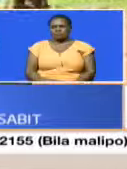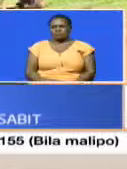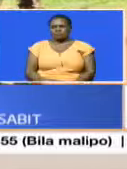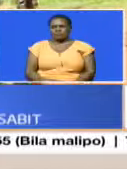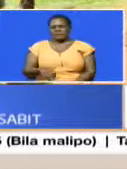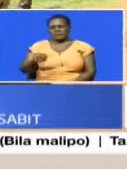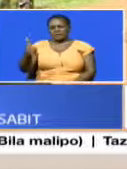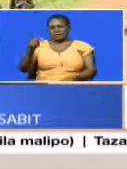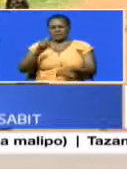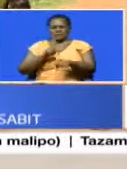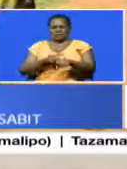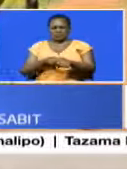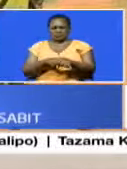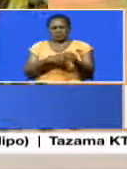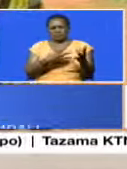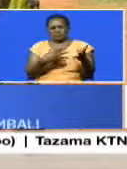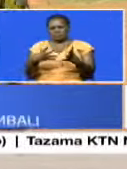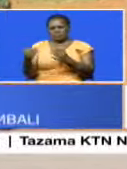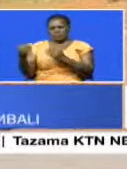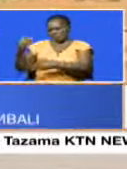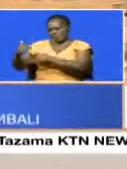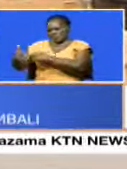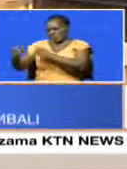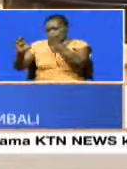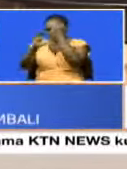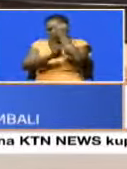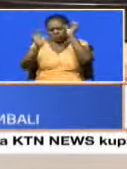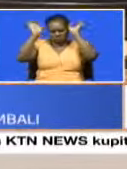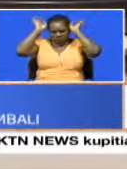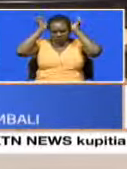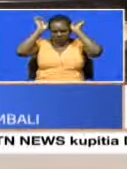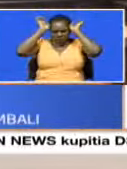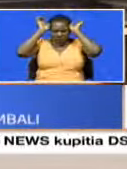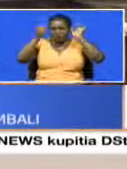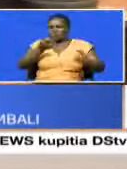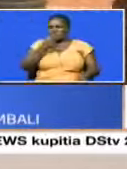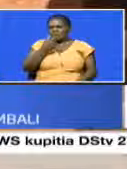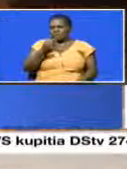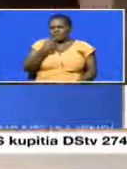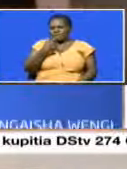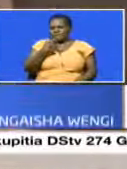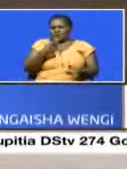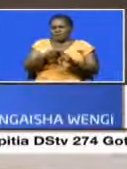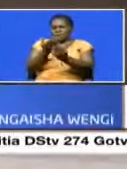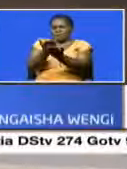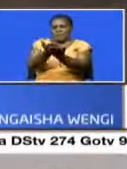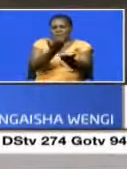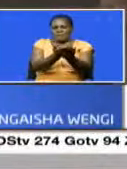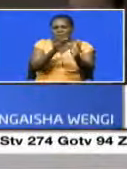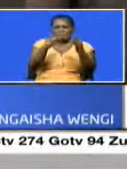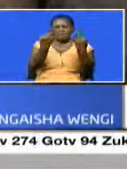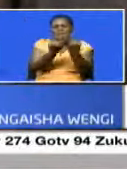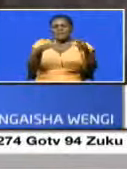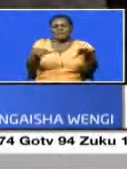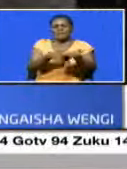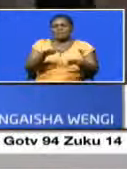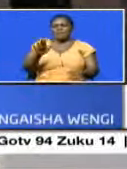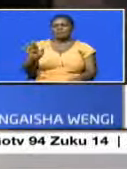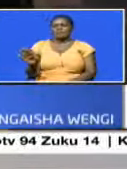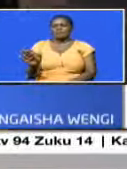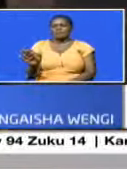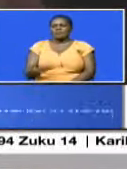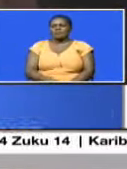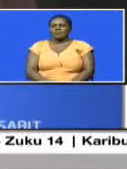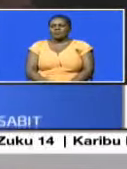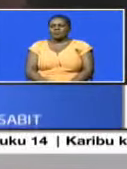Wakati mwingine yeye ulazimika kwenda taifa jirani la Ethiopia kutafuta tiba na msaada kwa jamaa zake. Sipital